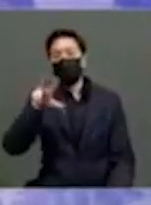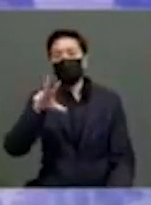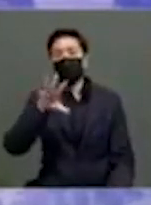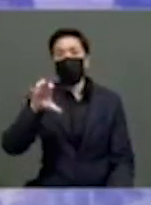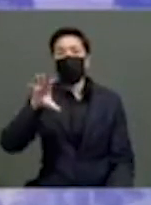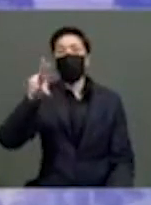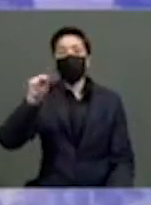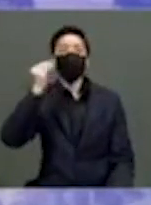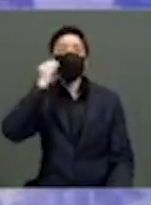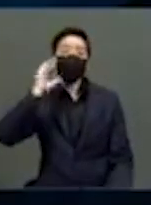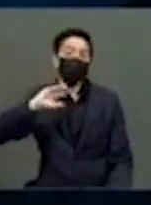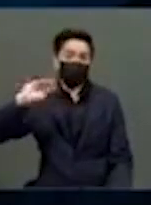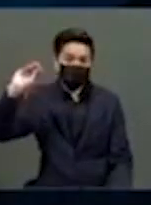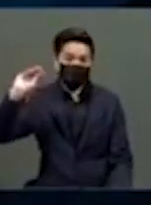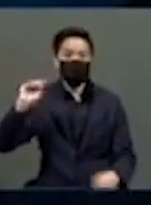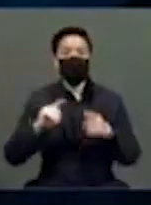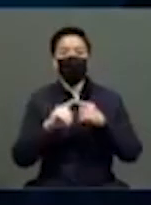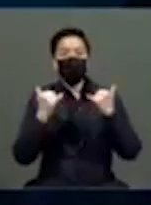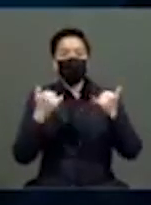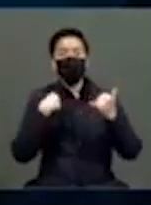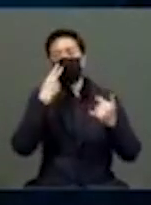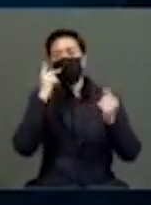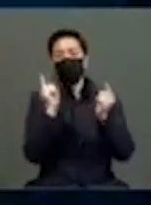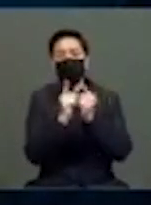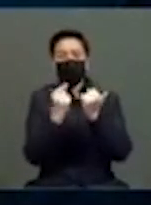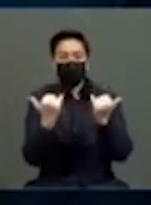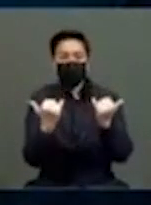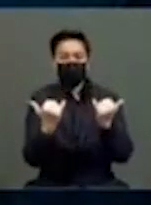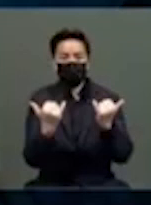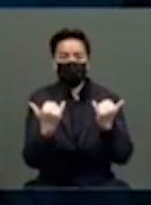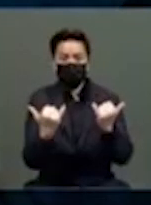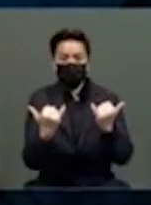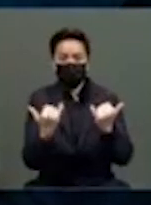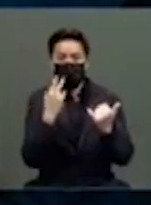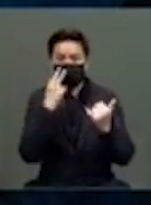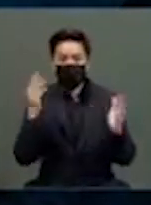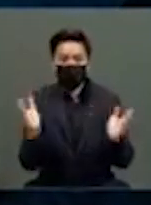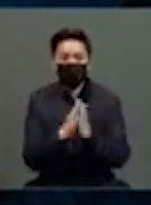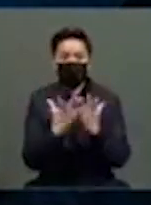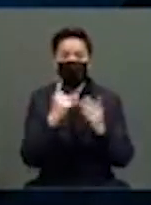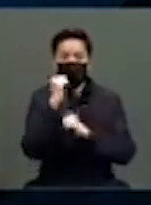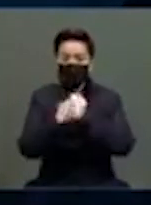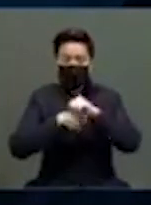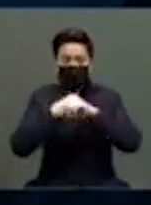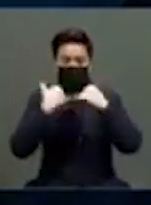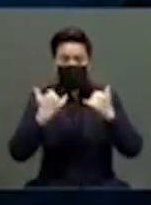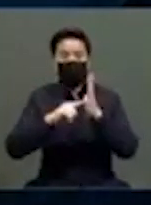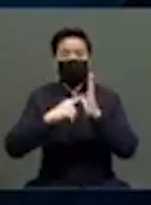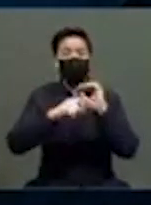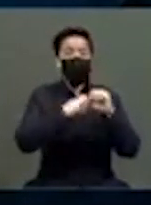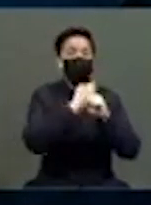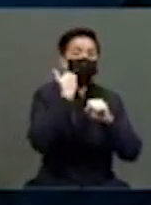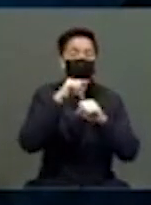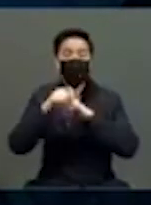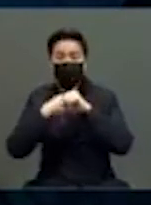30รายนะครับทำให้ตัวเลขที่ตอนนี้ยืนยันจะสมของทั้งปีนะครับตั้งแต่ปีที่แล้ว